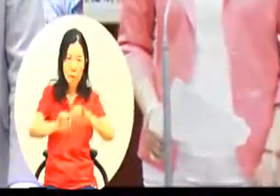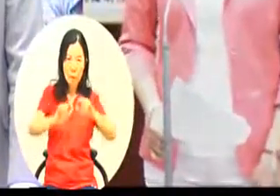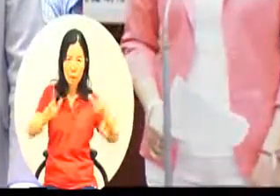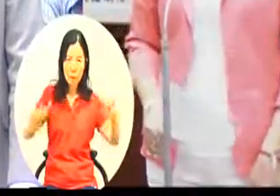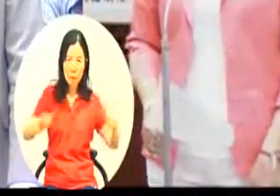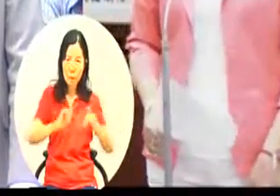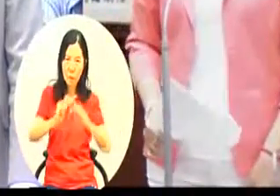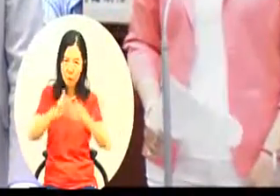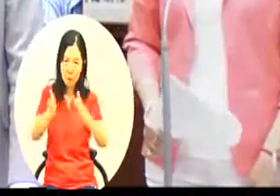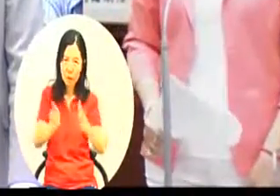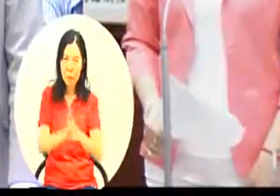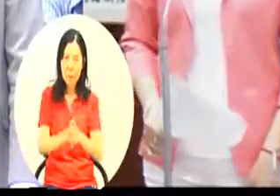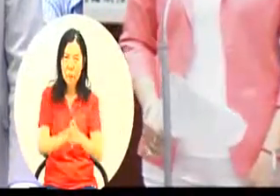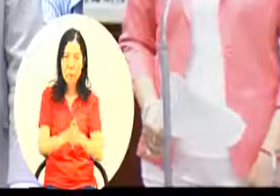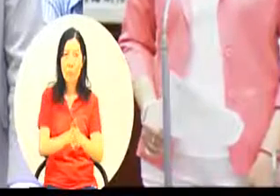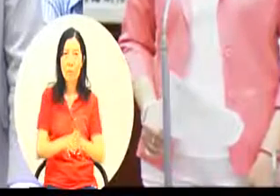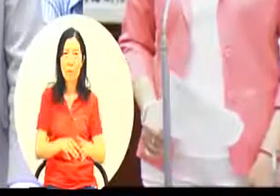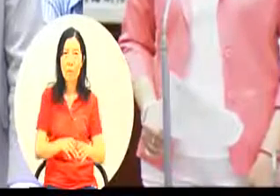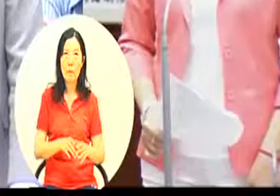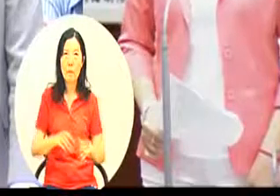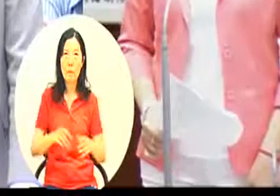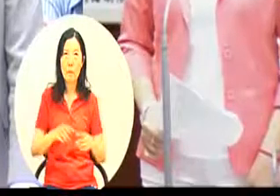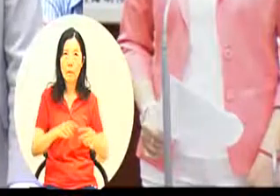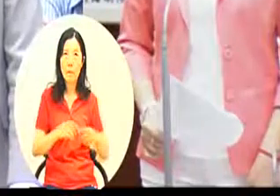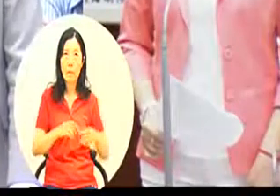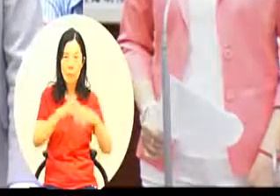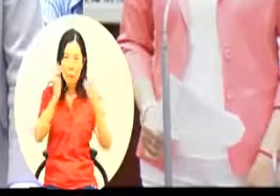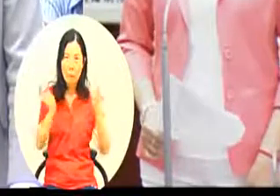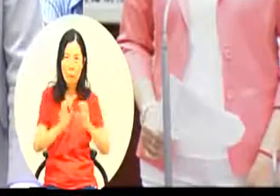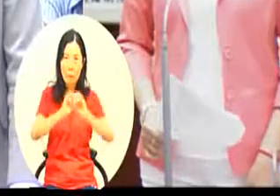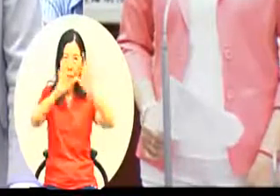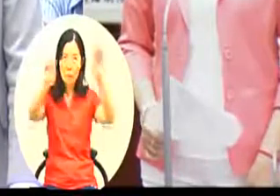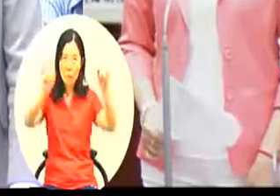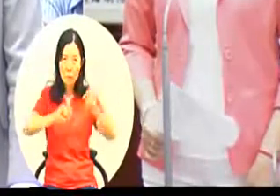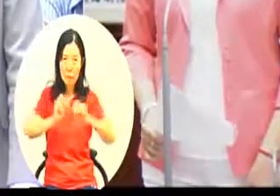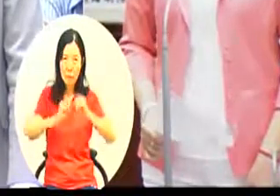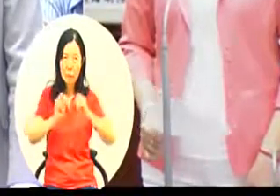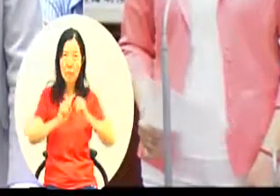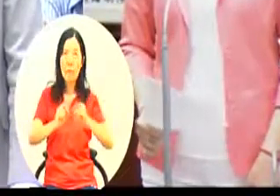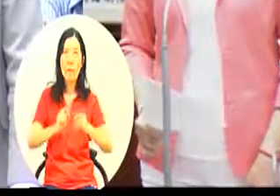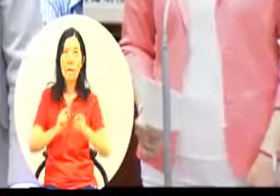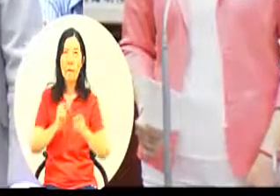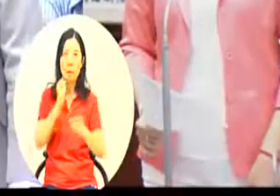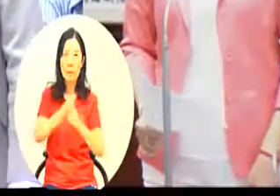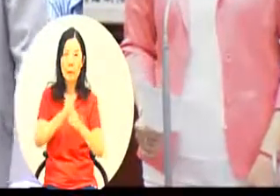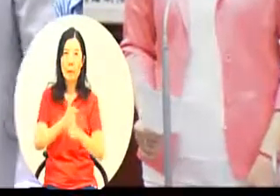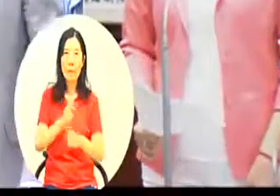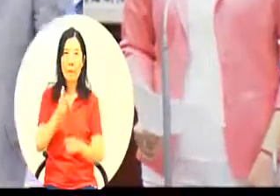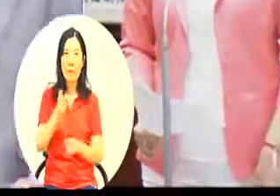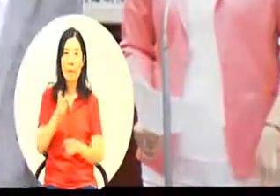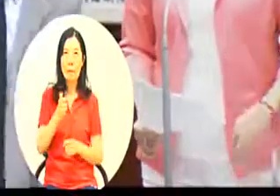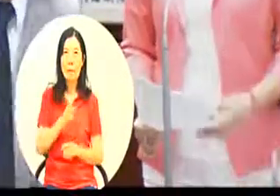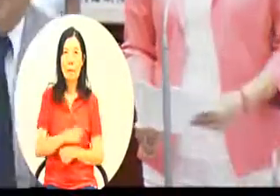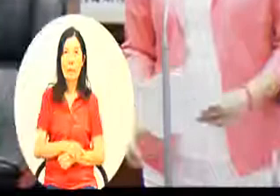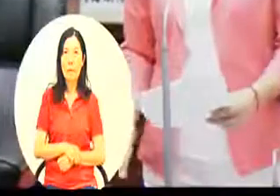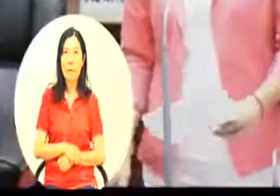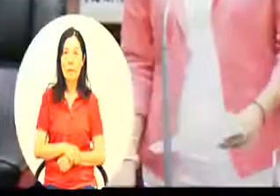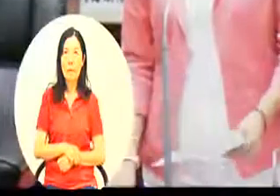彩，那我们会依照我们整个整体的行销宣传的规划来进行。 好，谢谢局长。